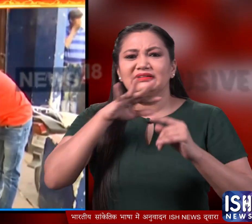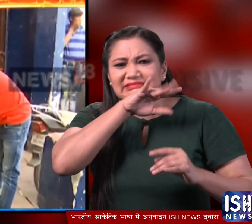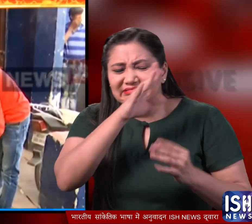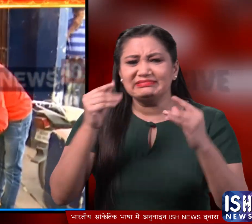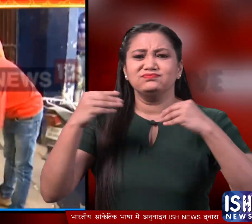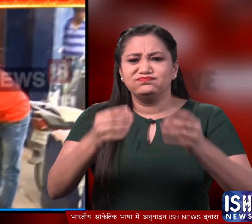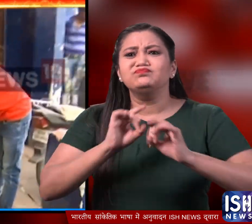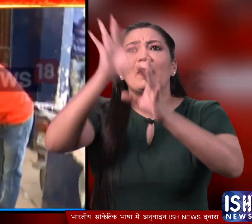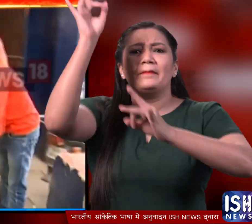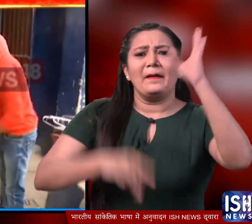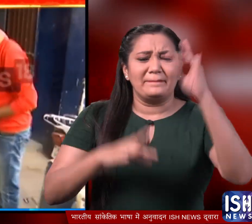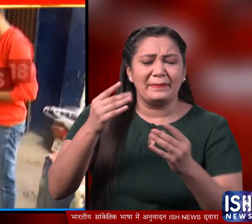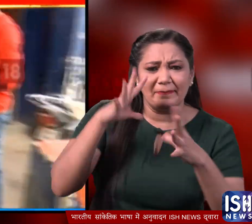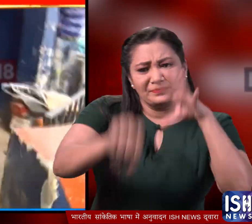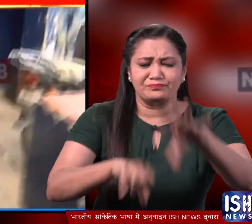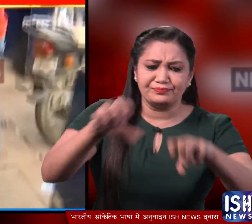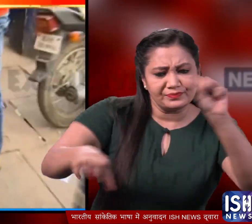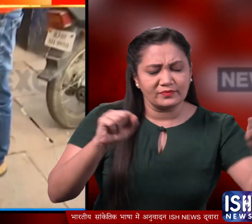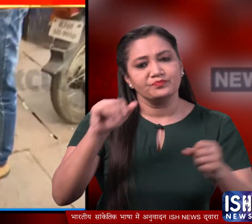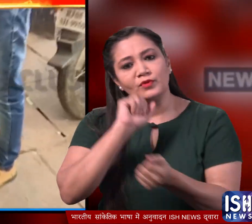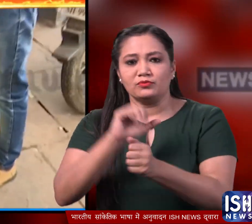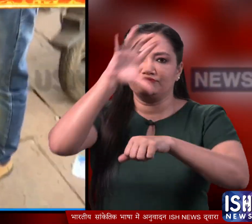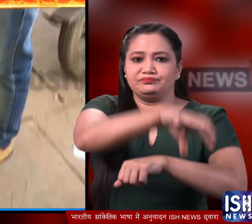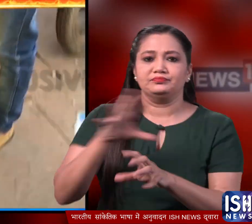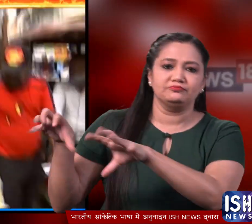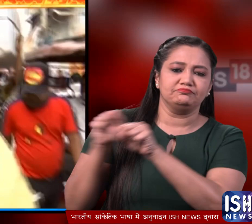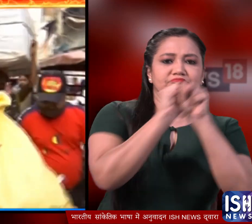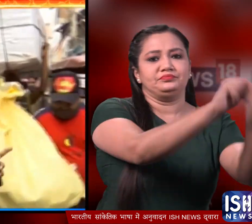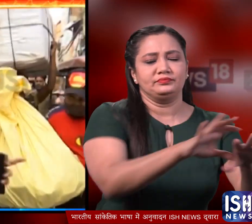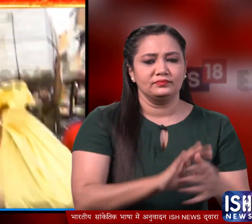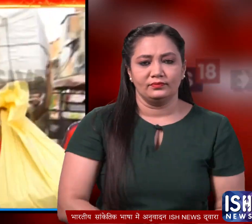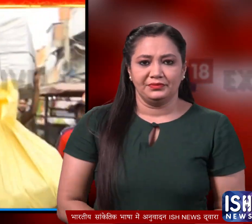پردوشن پھیلانے والے پٹاکے برامت کیے اور ان سب ہی خود تھانے لے جائے گیا